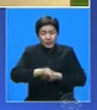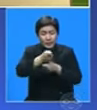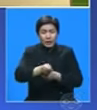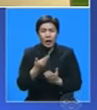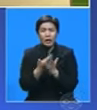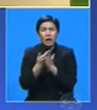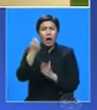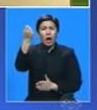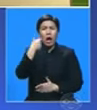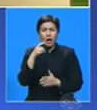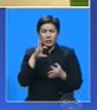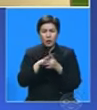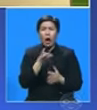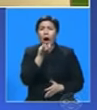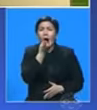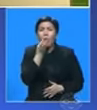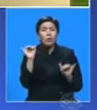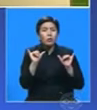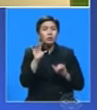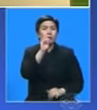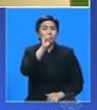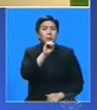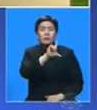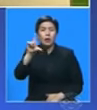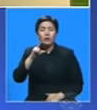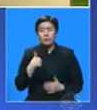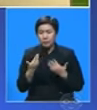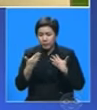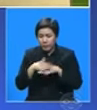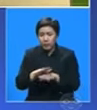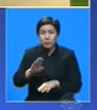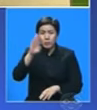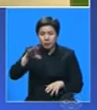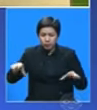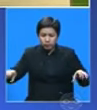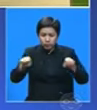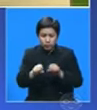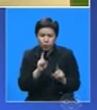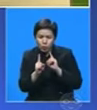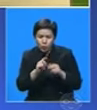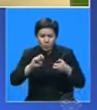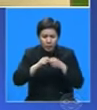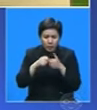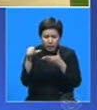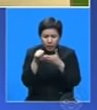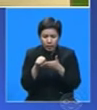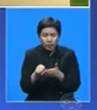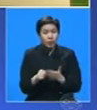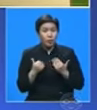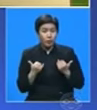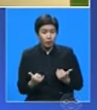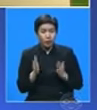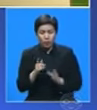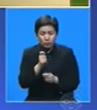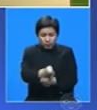ายังไม่รับเงินจากการขายข้าว70ล้านบาทก็ได้ประสานเชิญเอกชนผู้ประกอบการมาหารือแนวทางในการแก้ไขซึ่งผลการดำเนินการเกษ